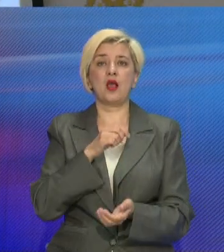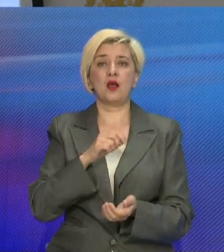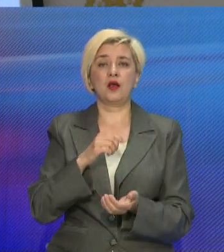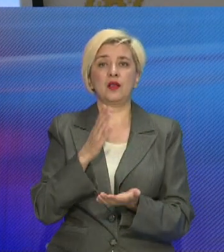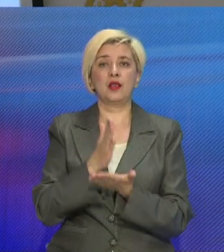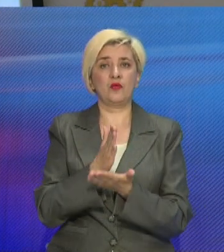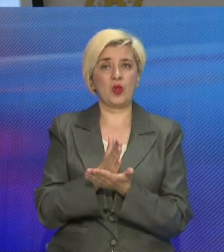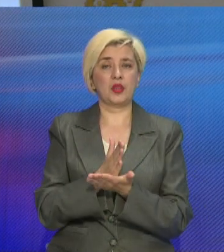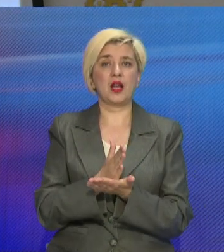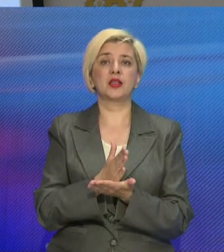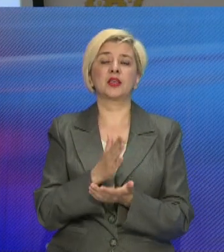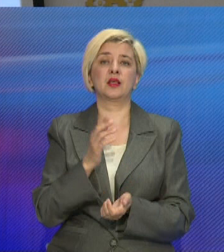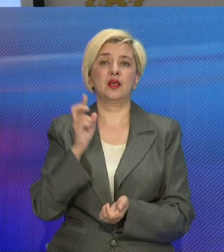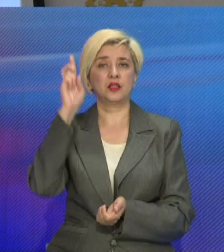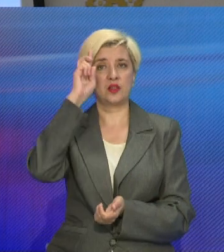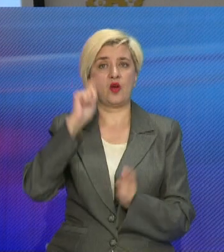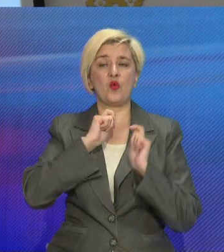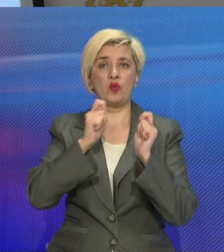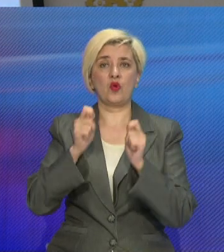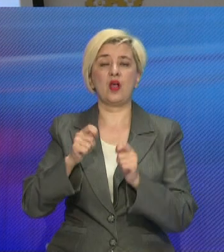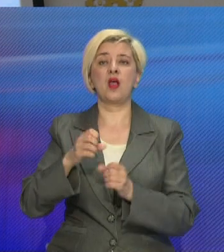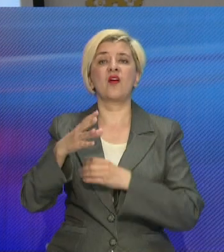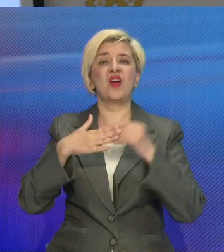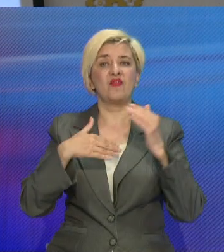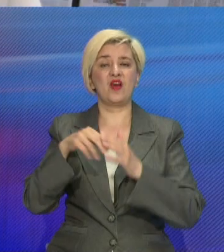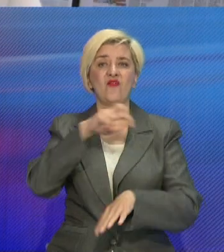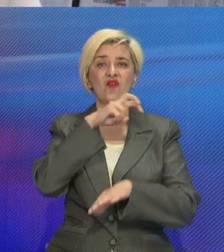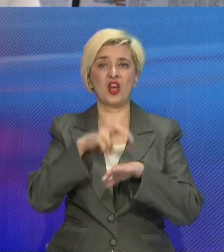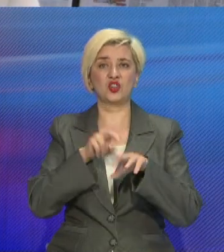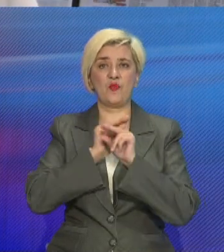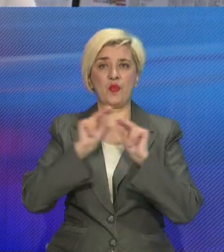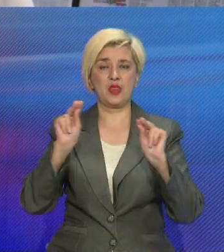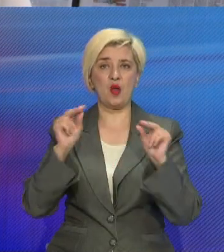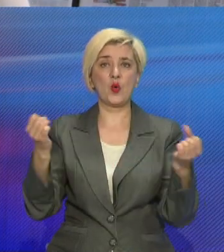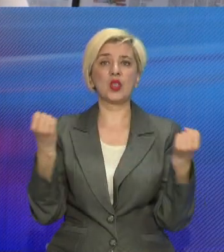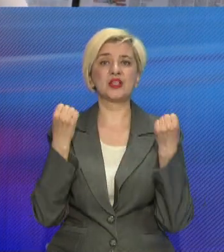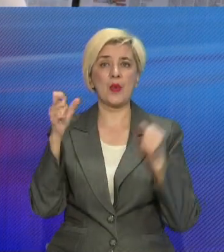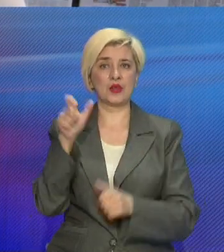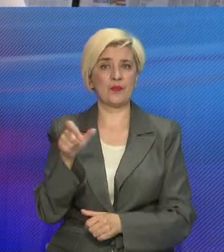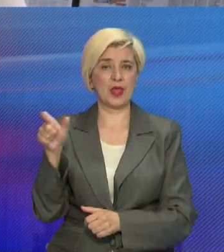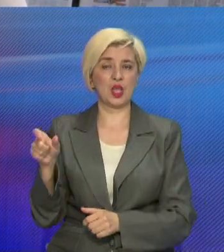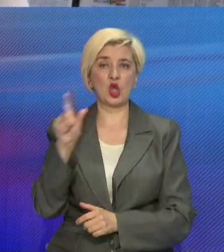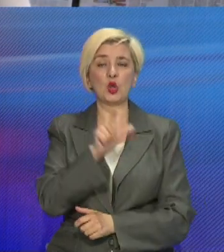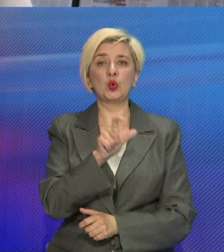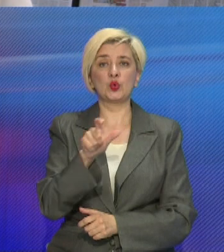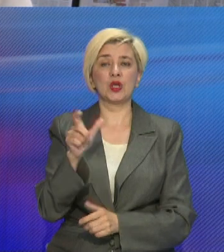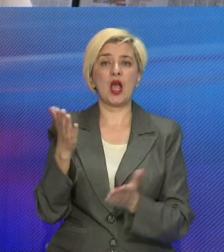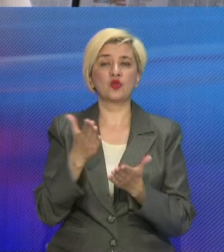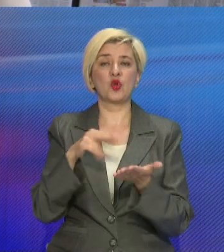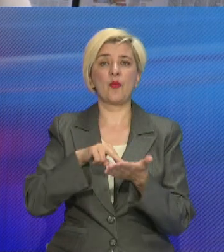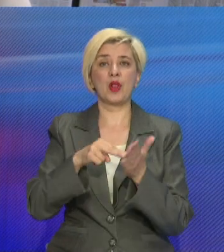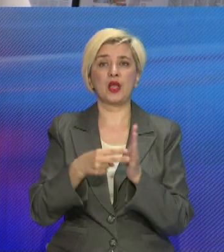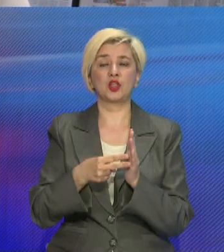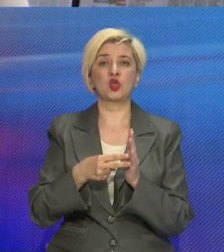дзяржаўных узнагарод, кваліфікаваныя ўрачы, педагогі, спартсмены. Люди, которые планируют не только свою жизнь, но